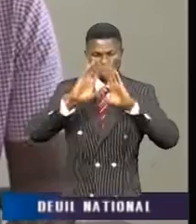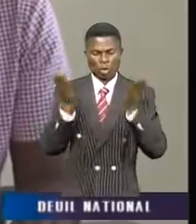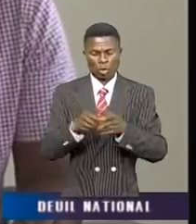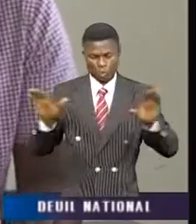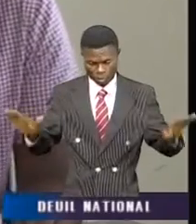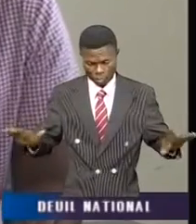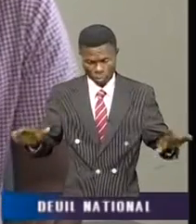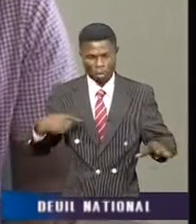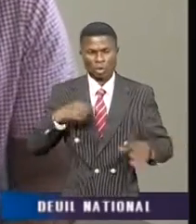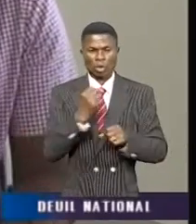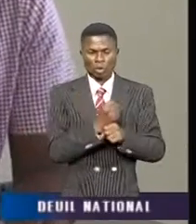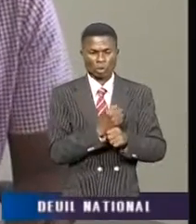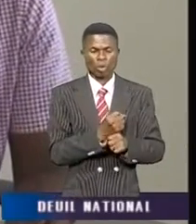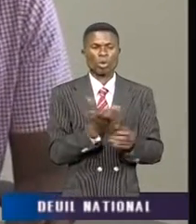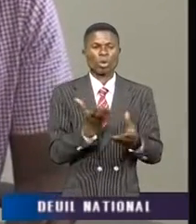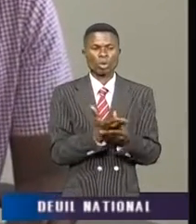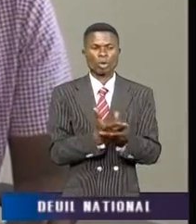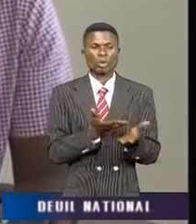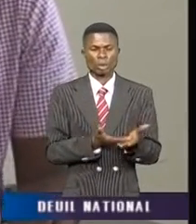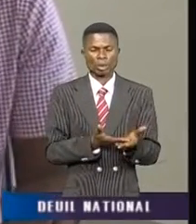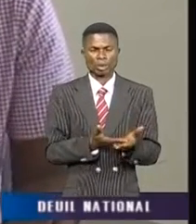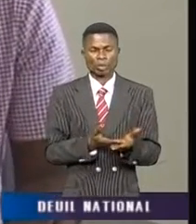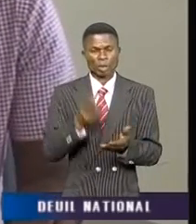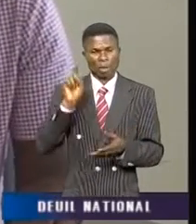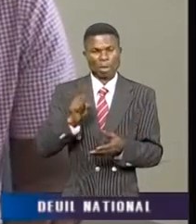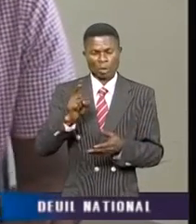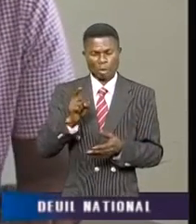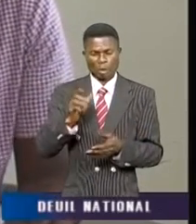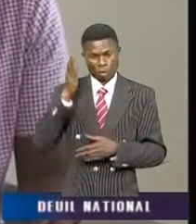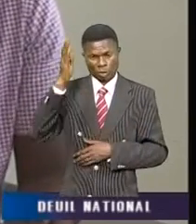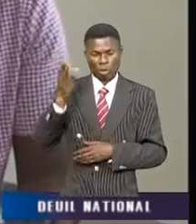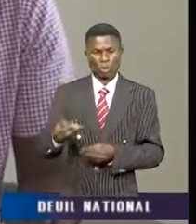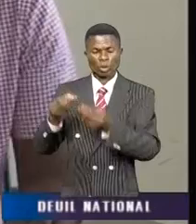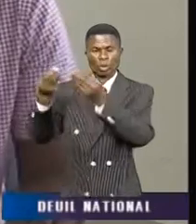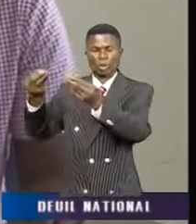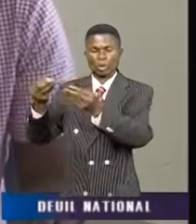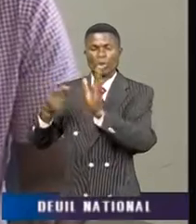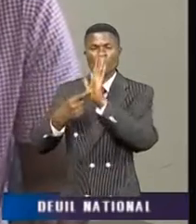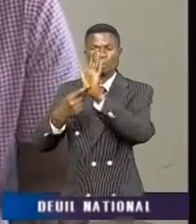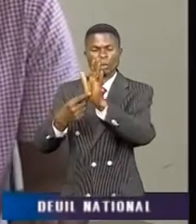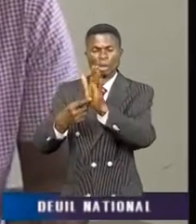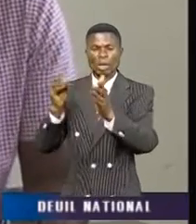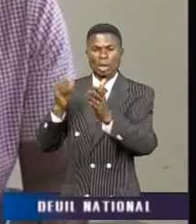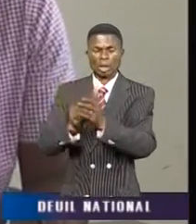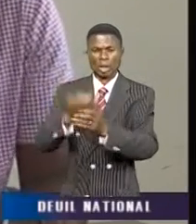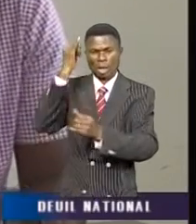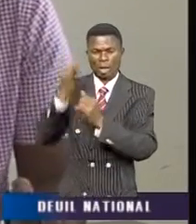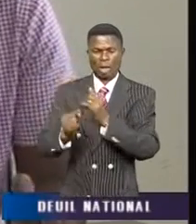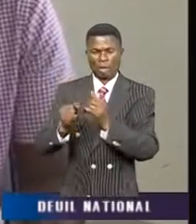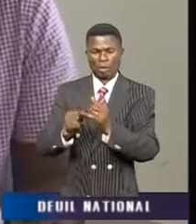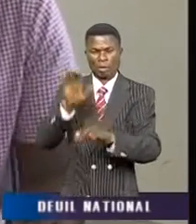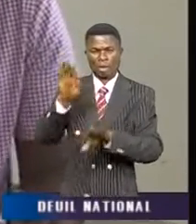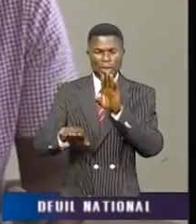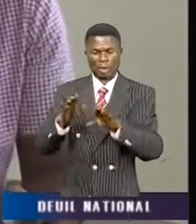islamique, nous gardons une copie pour le besoin de la cause. Nous allons déposer ou présenter une fois à la fin du processus